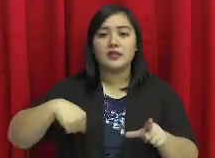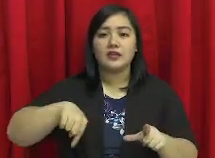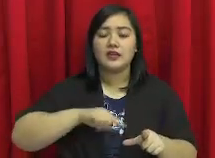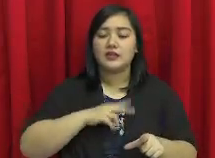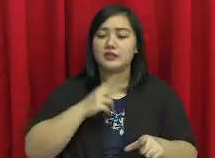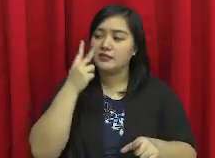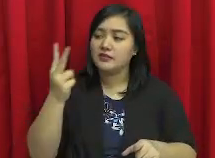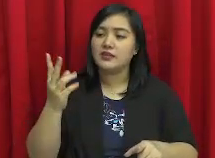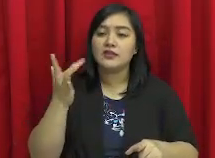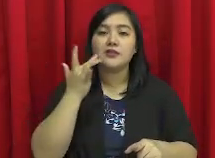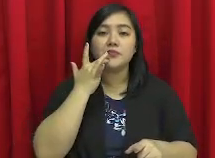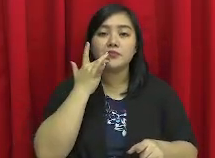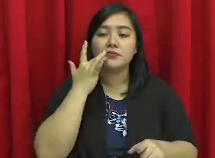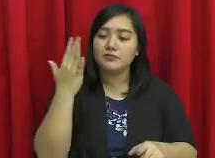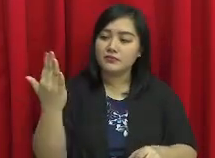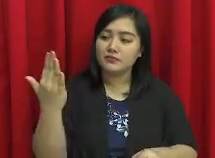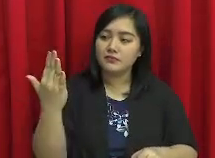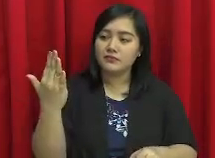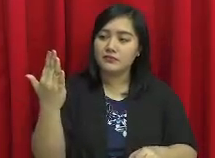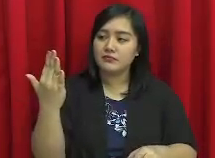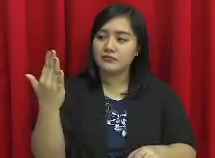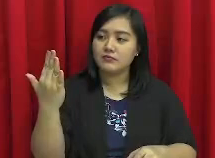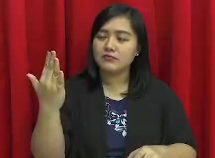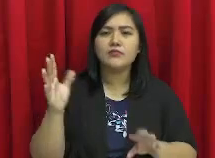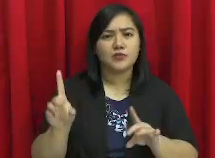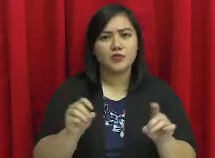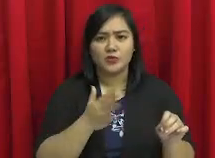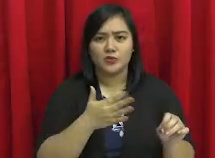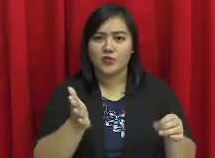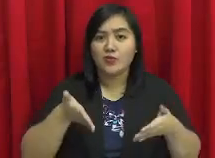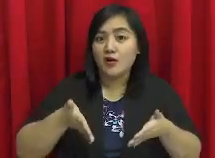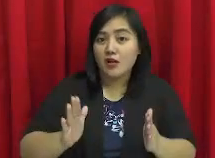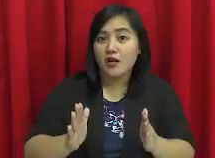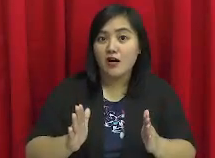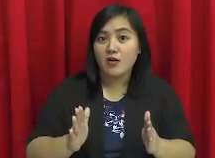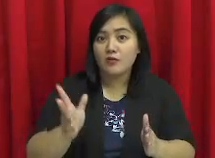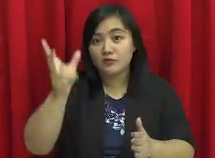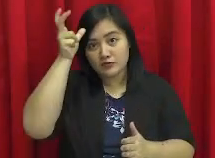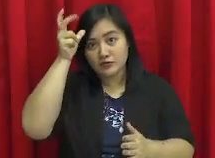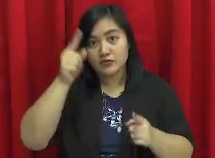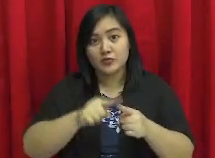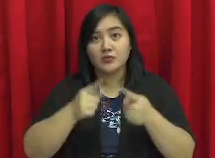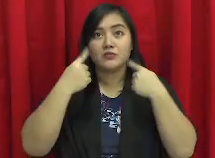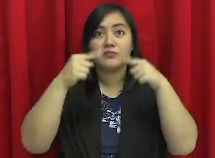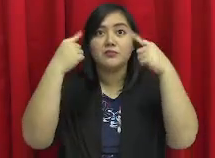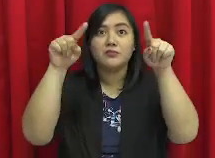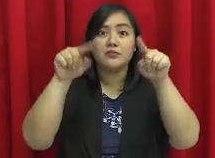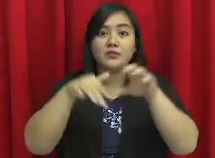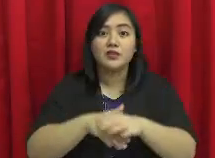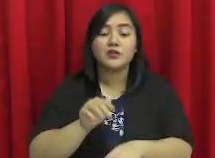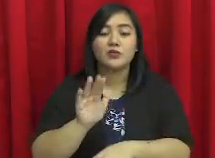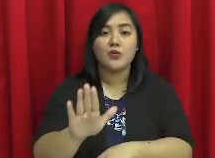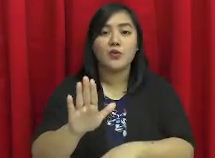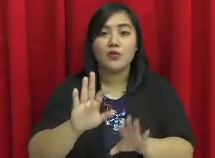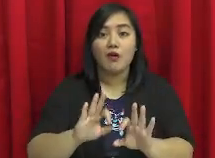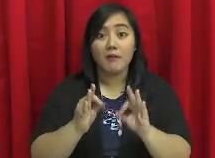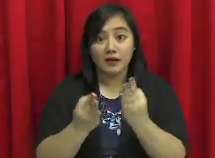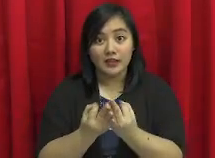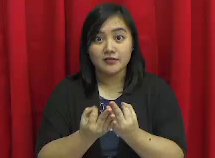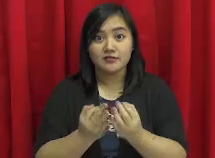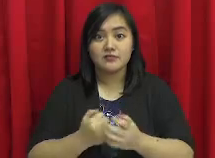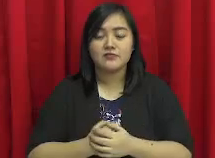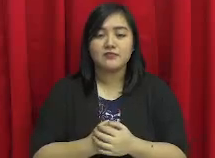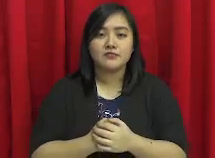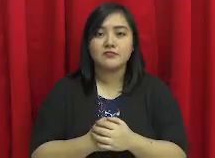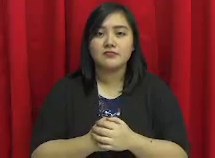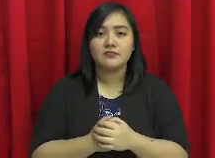natin? Yun. Papabayaan niyo ba na magtagumpay siya sa pamilya ninyo? You see? Mga kapatid, pinapaalala